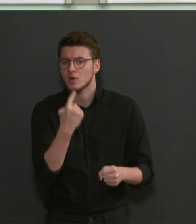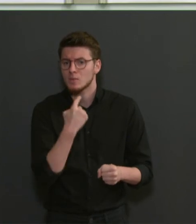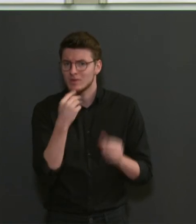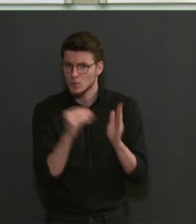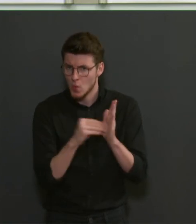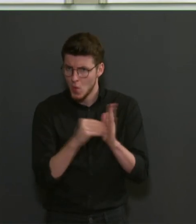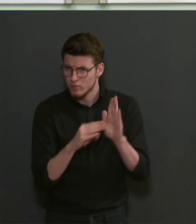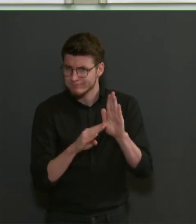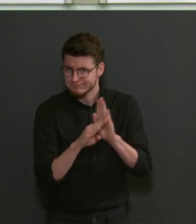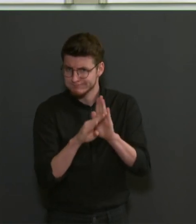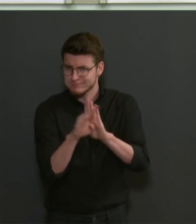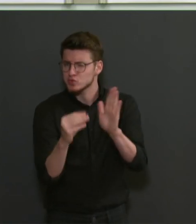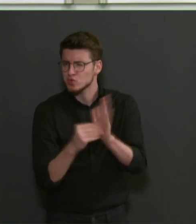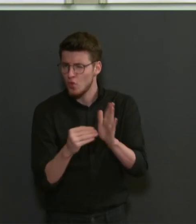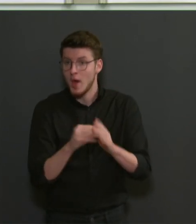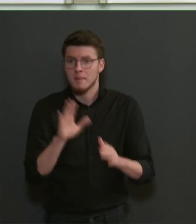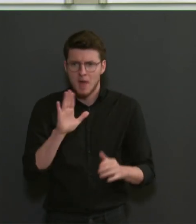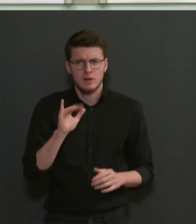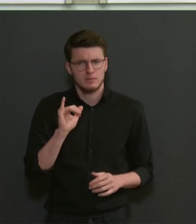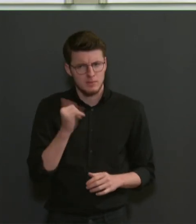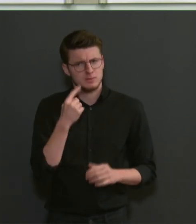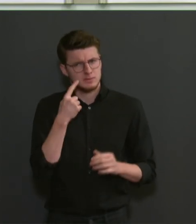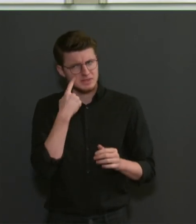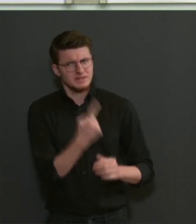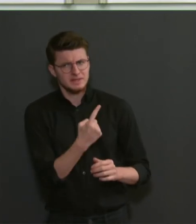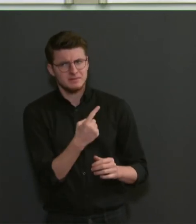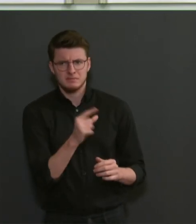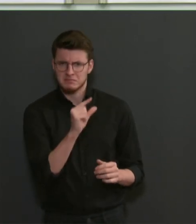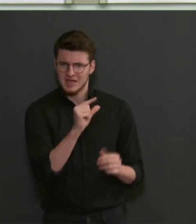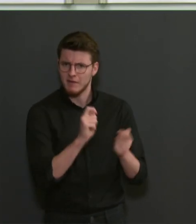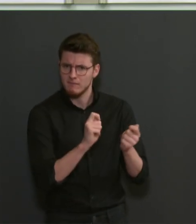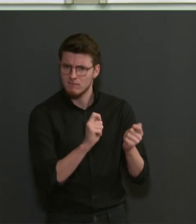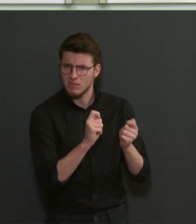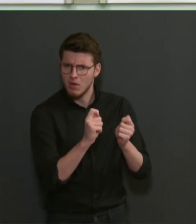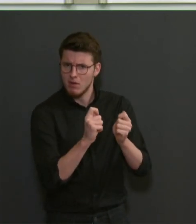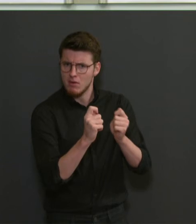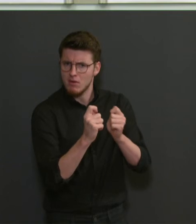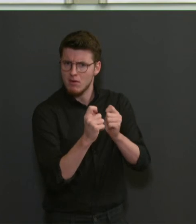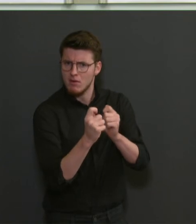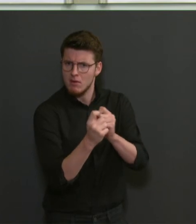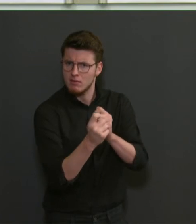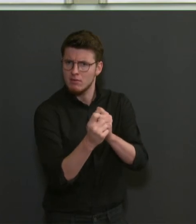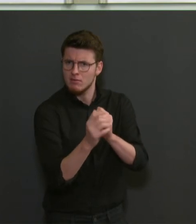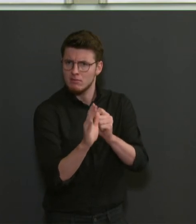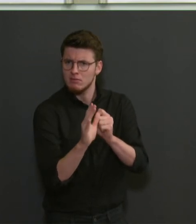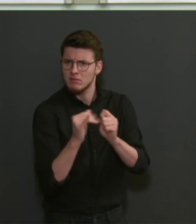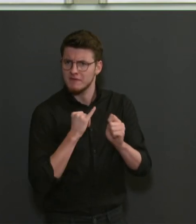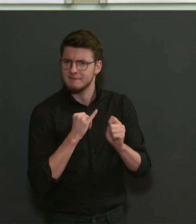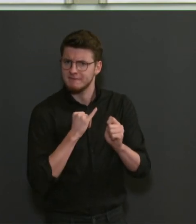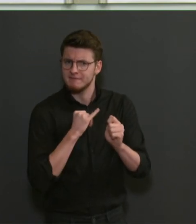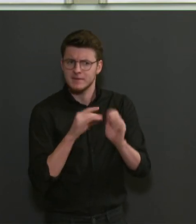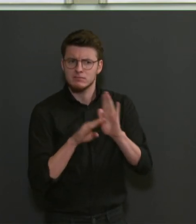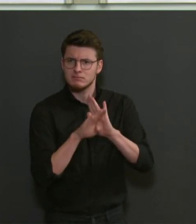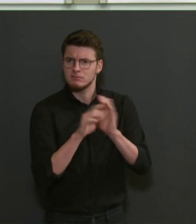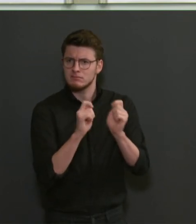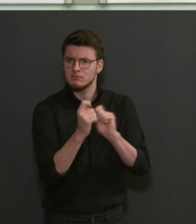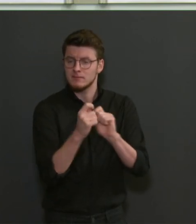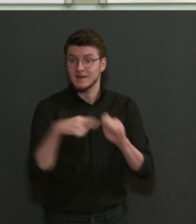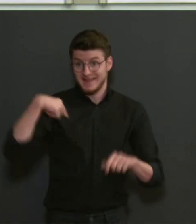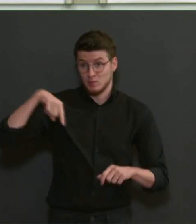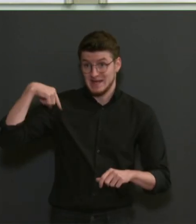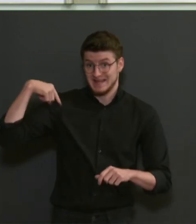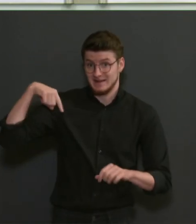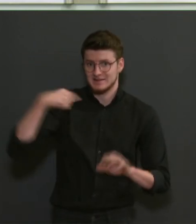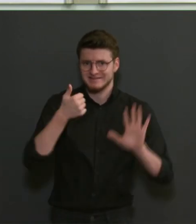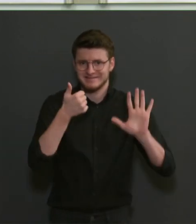zicht. De voorbije 7 dagen waren er gemiddeld 663 nieuwe opnames per